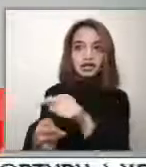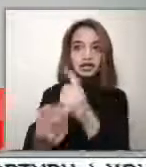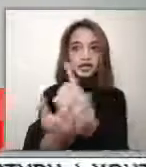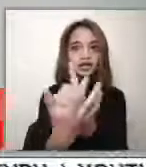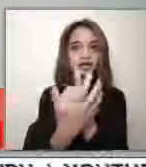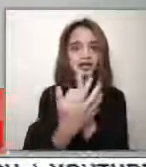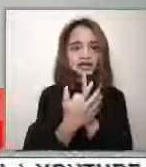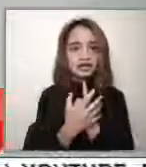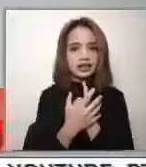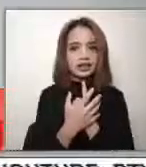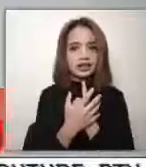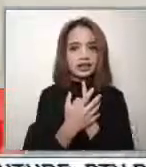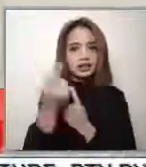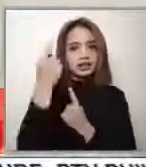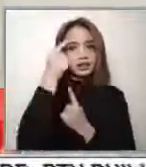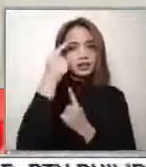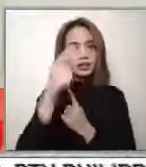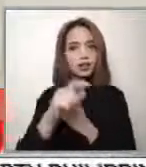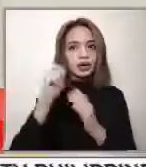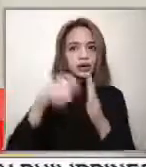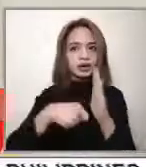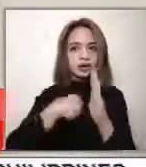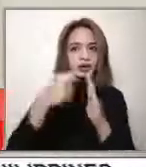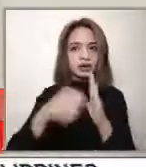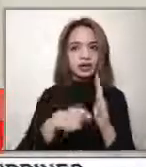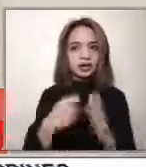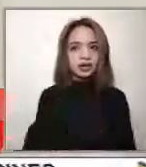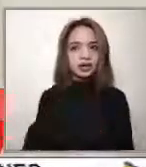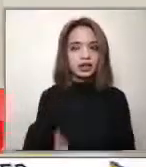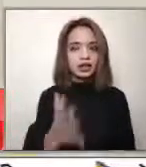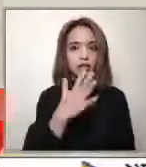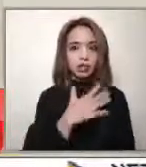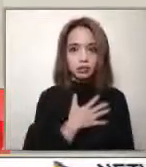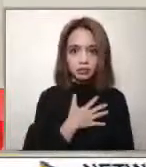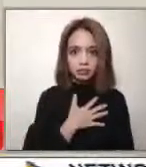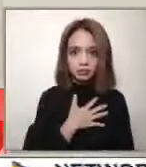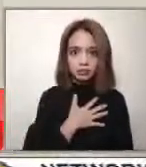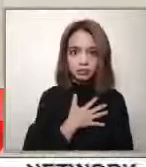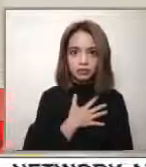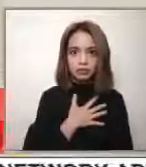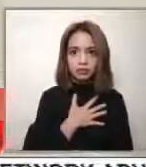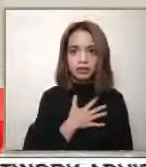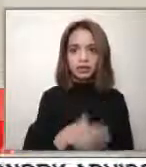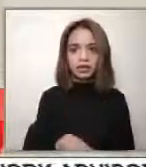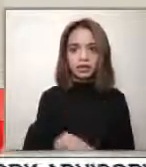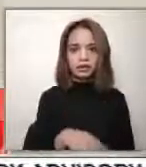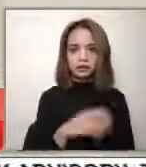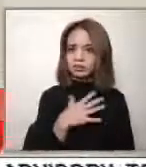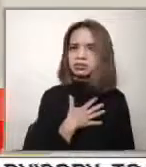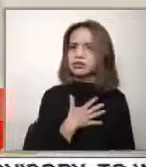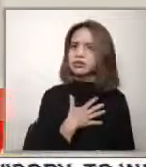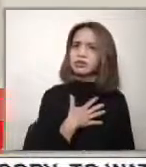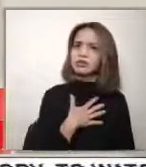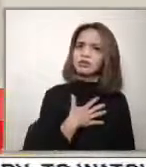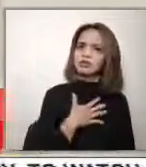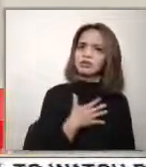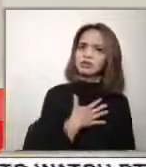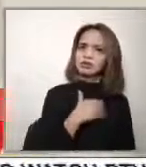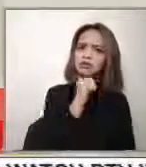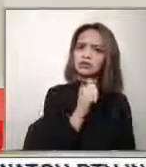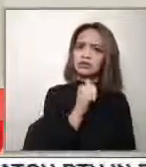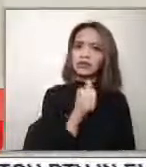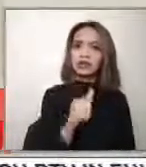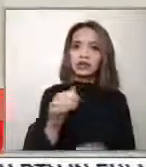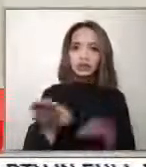ngayon para sa isang taping. Oh my gosh! No way! Laking gulat ni Kiray nang buksan niya